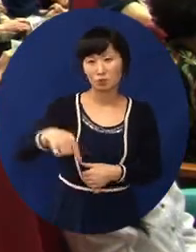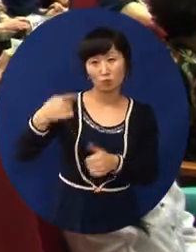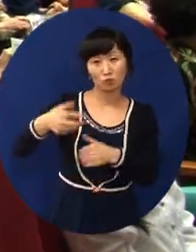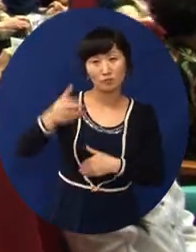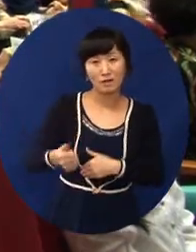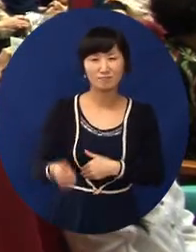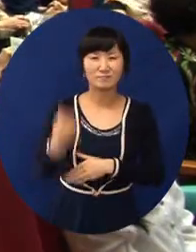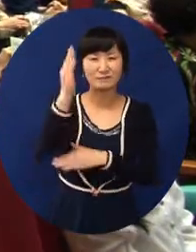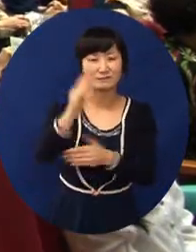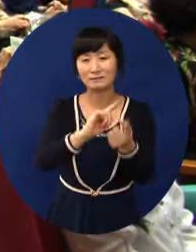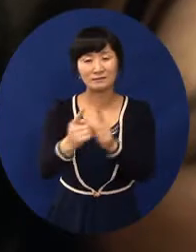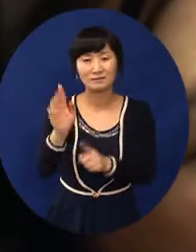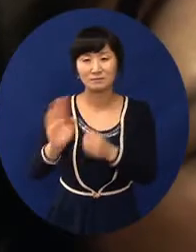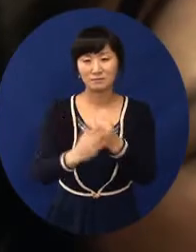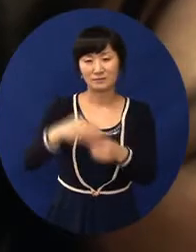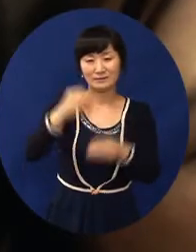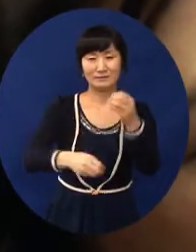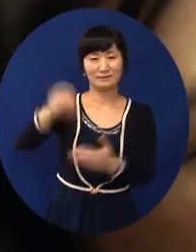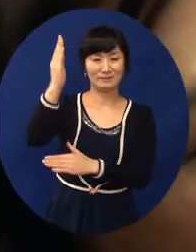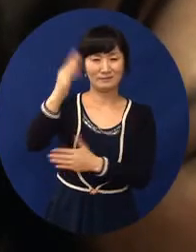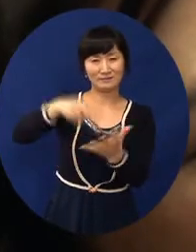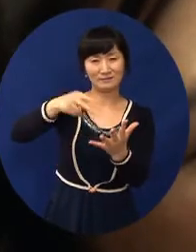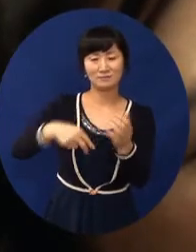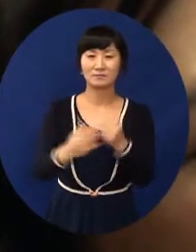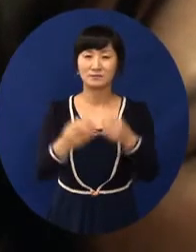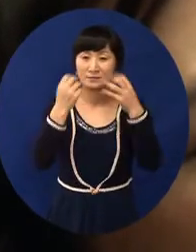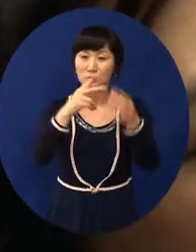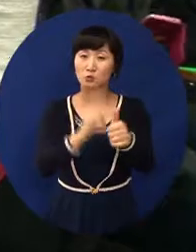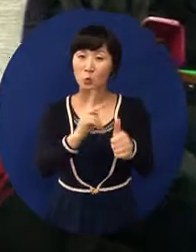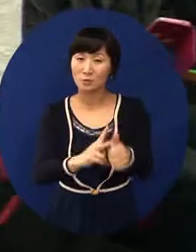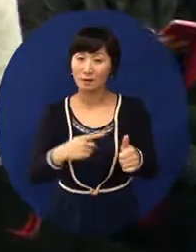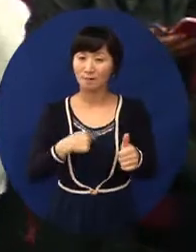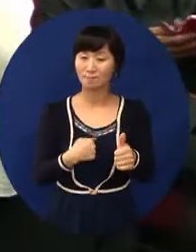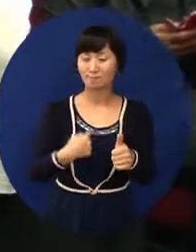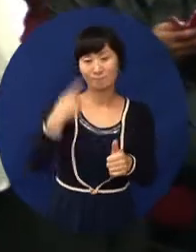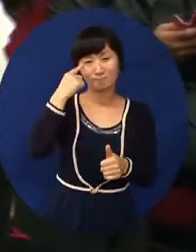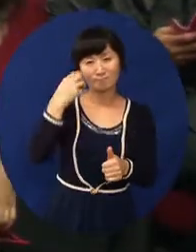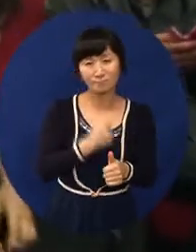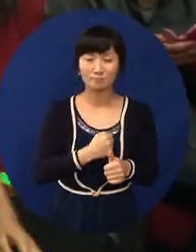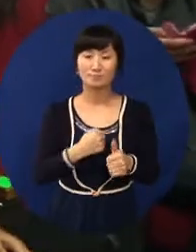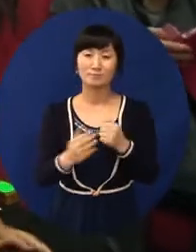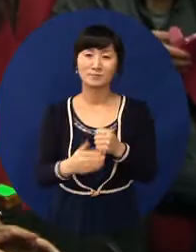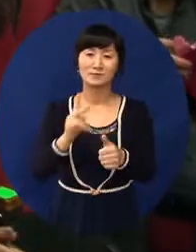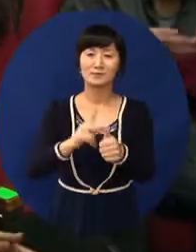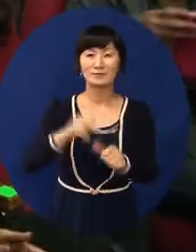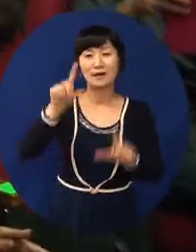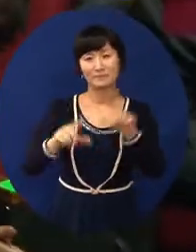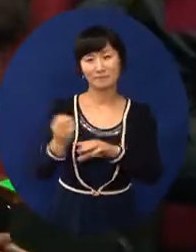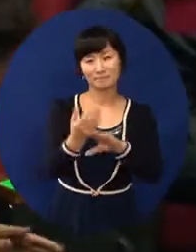우동기 교육감은 인사말을 대신해 시낭송으로 신규 교사들이 가져야 할 스승의 자세에 대해 메시지를 전했습니다.